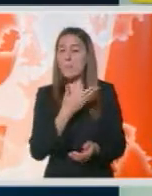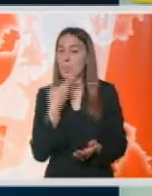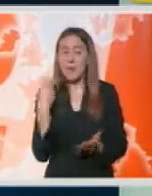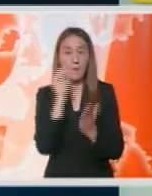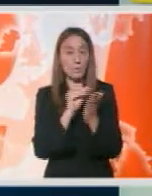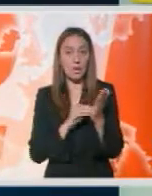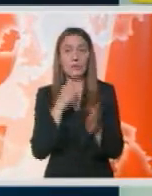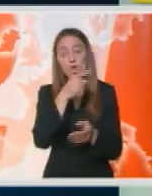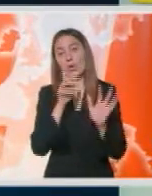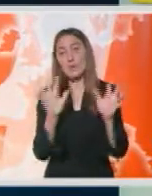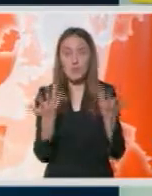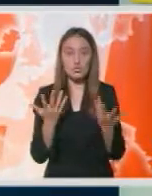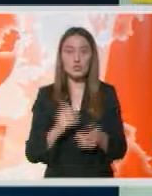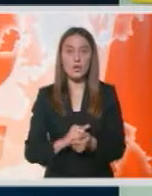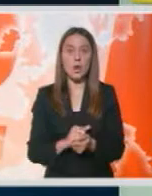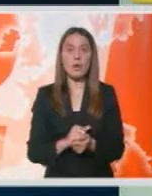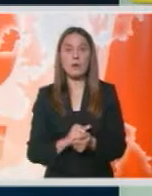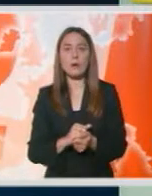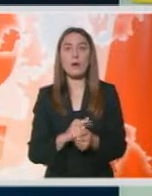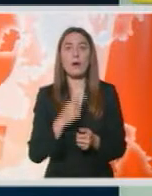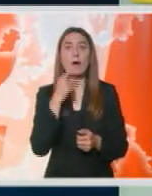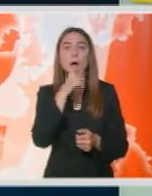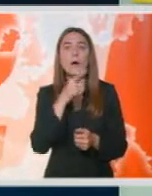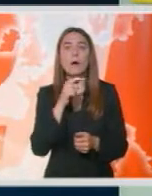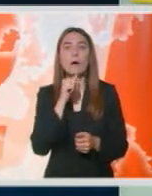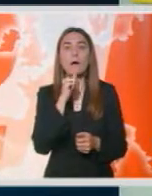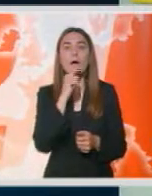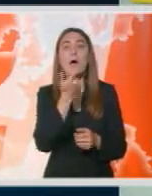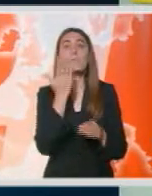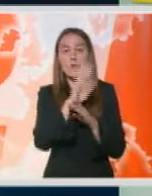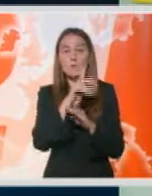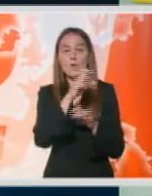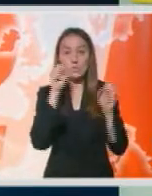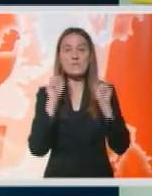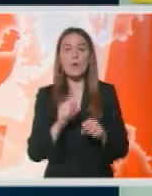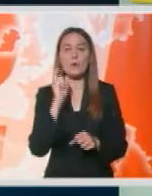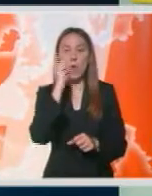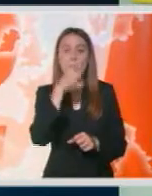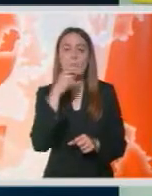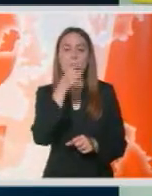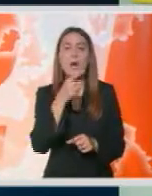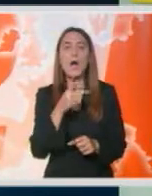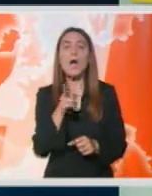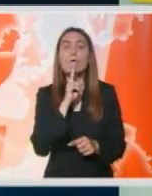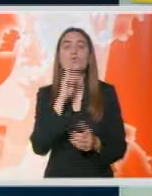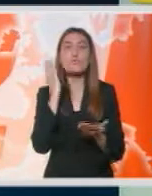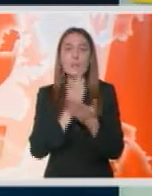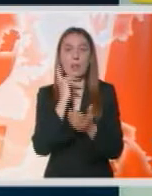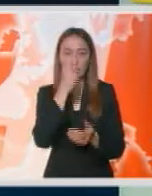da su oni možda nekome ukradeni, što znači da pripadaju zaista onima koji su